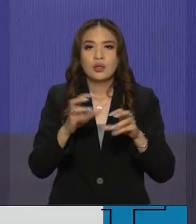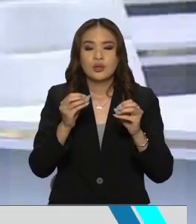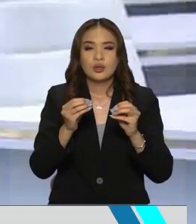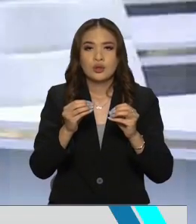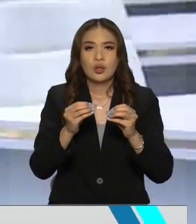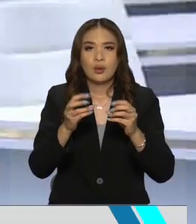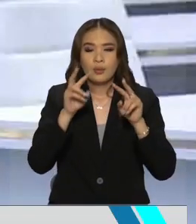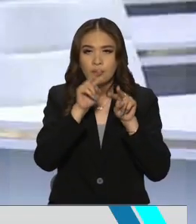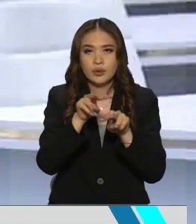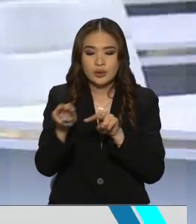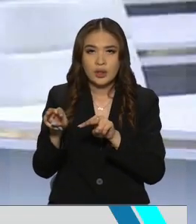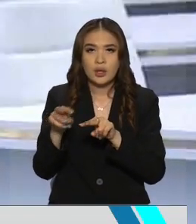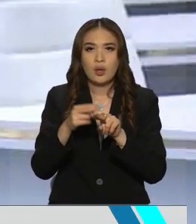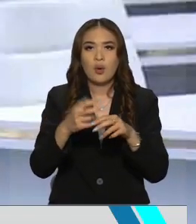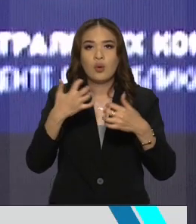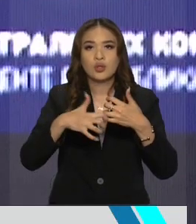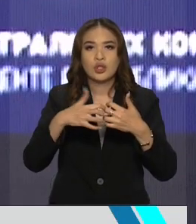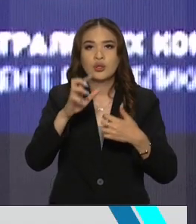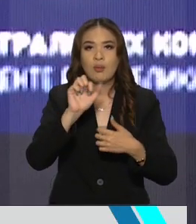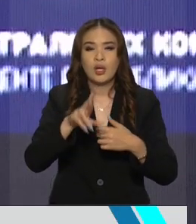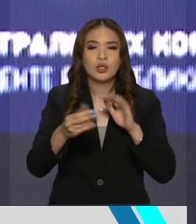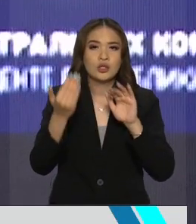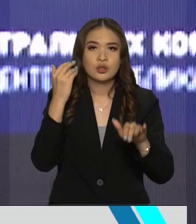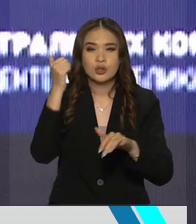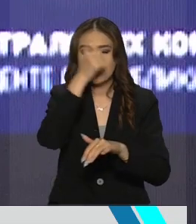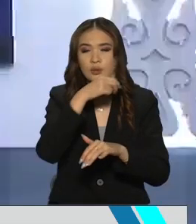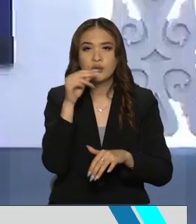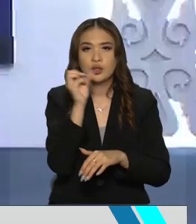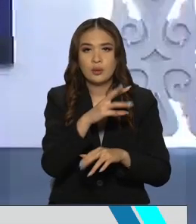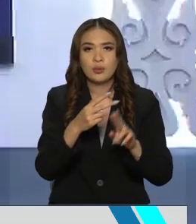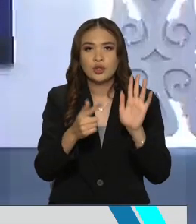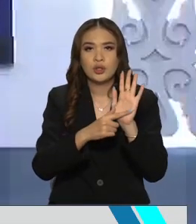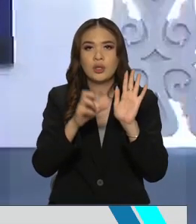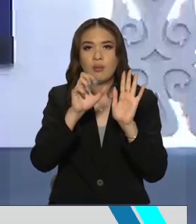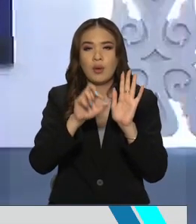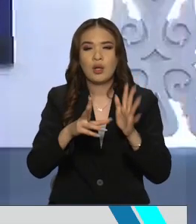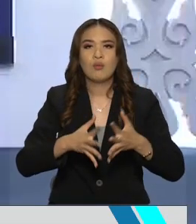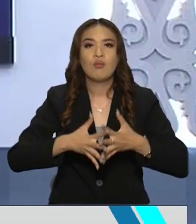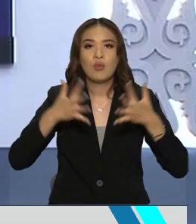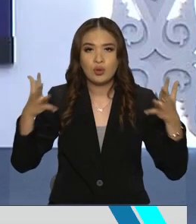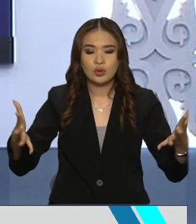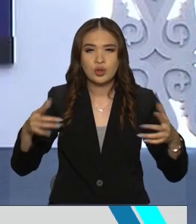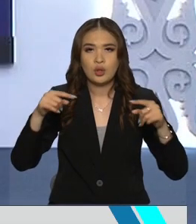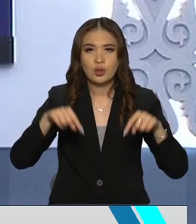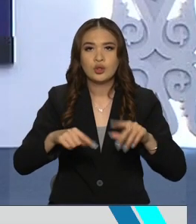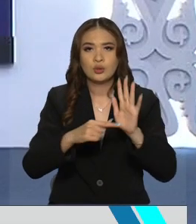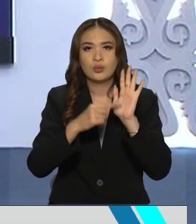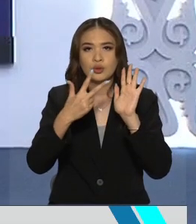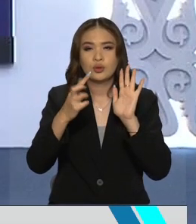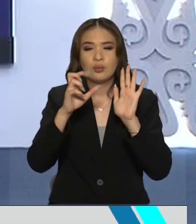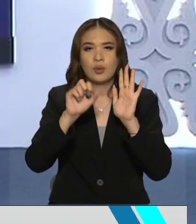болатын. ОБТ-ның орташа балы өткен жылмен салыстырған кезде 7 балға өсті, биыл 73 балл